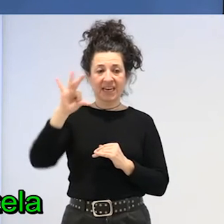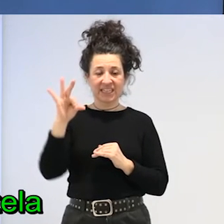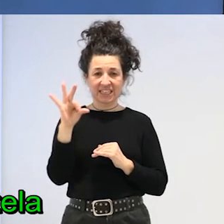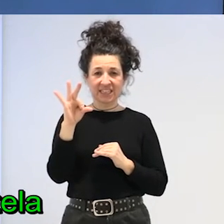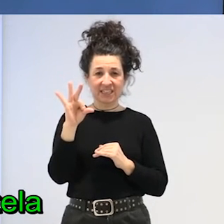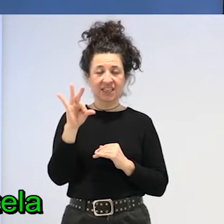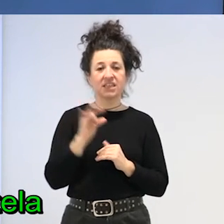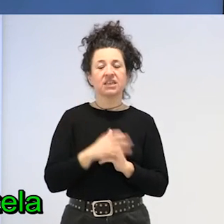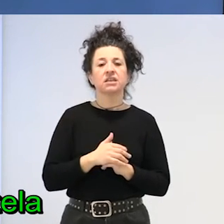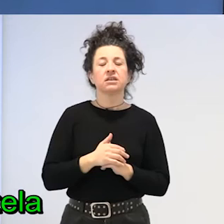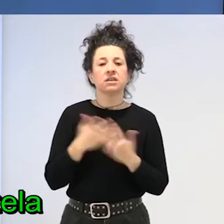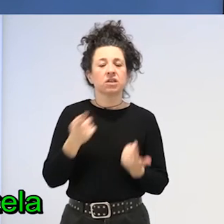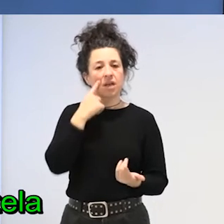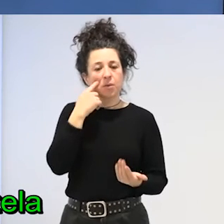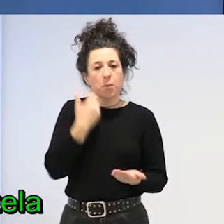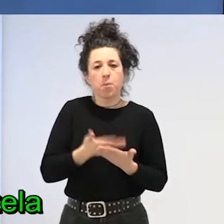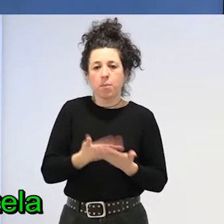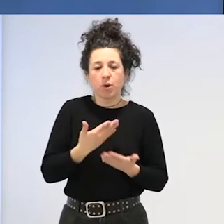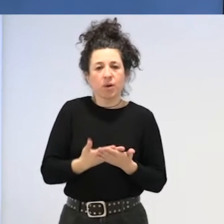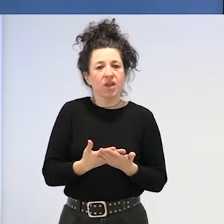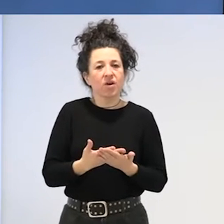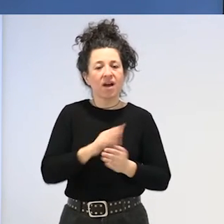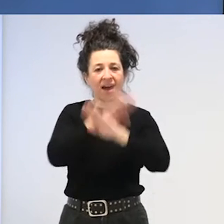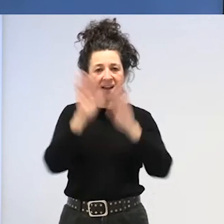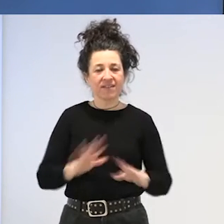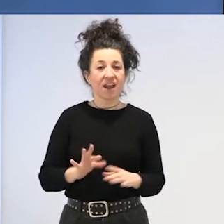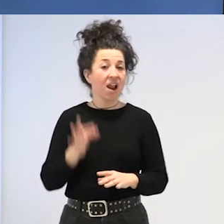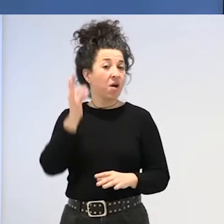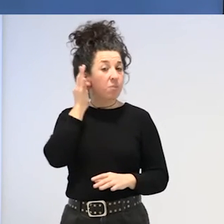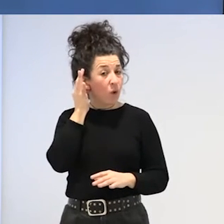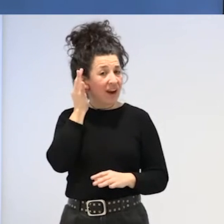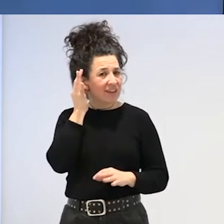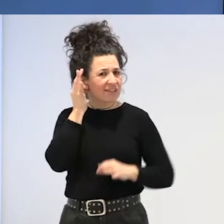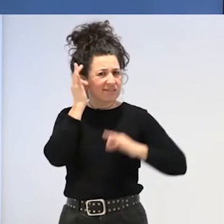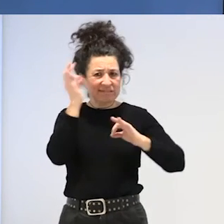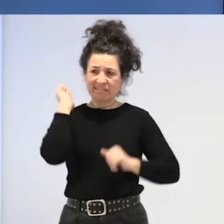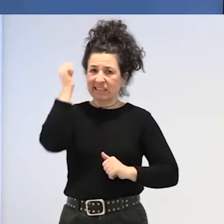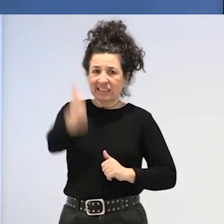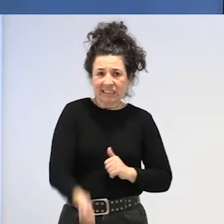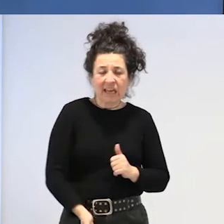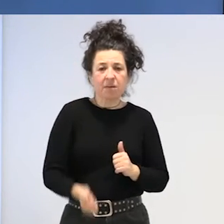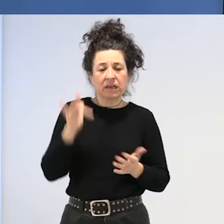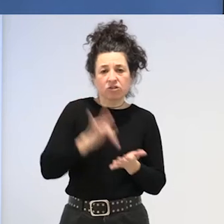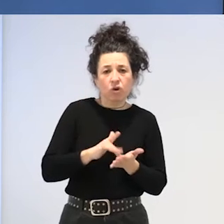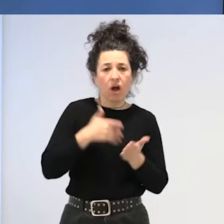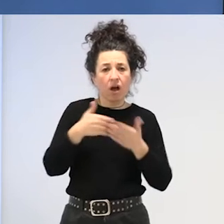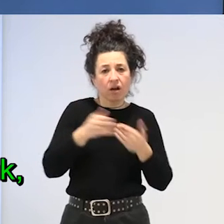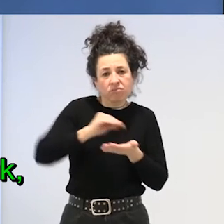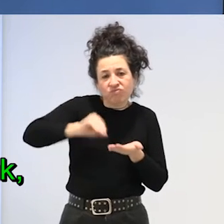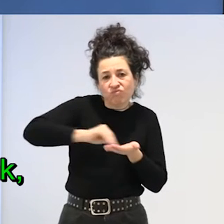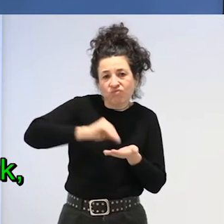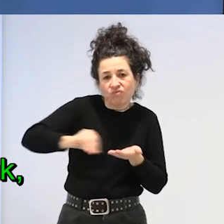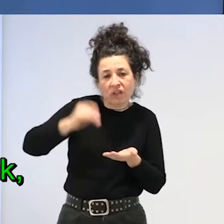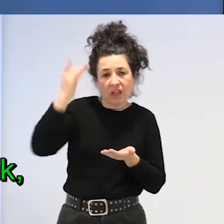frogatu dute emakumeek beti idatzi egin dutela zientzia fikzioa gazteleraz, Emilia Pardo Bazan Barne.